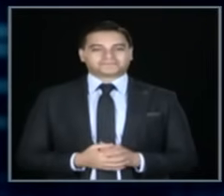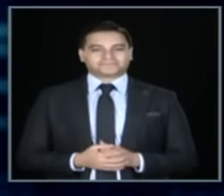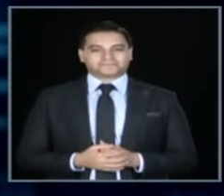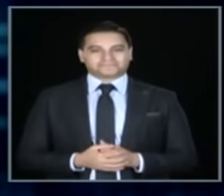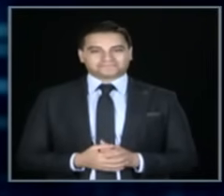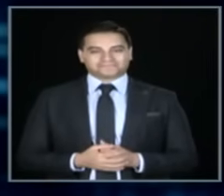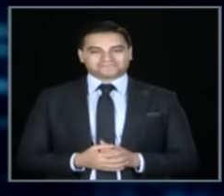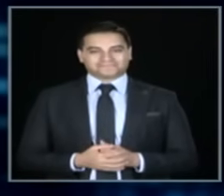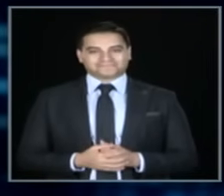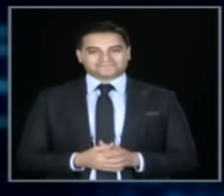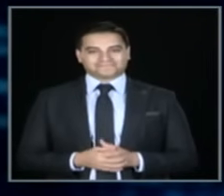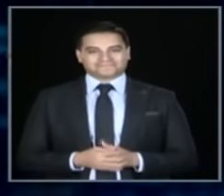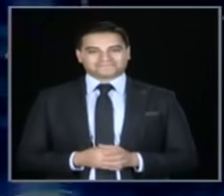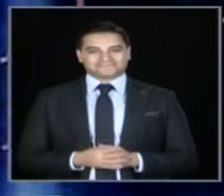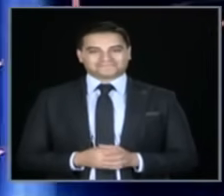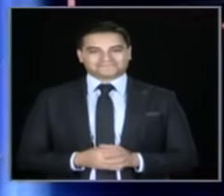ألف نون